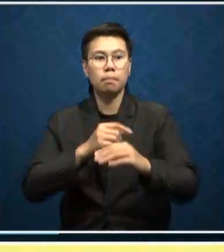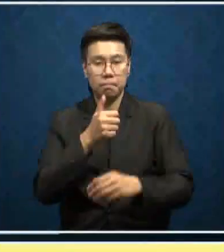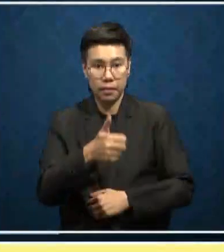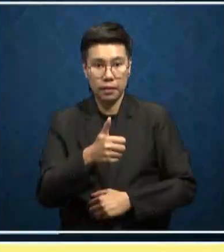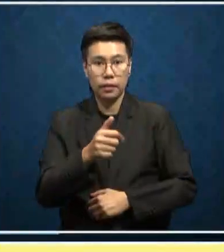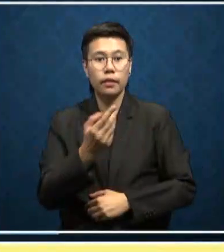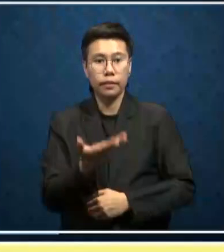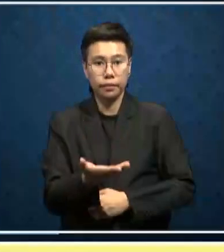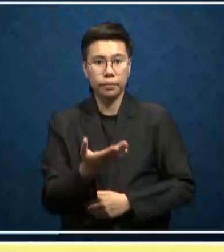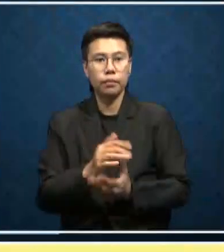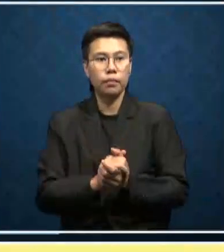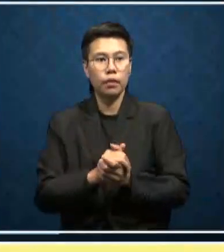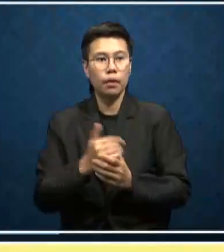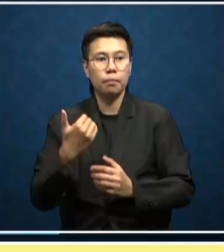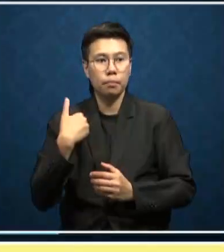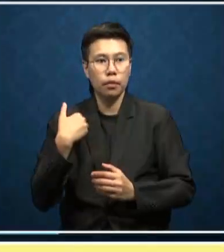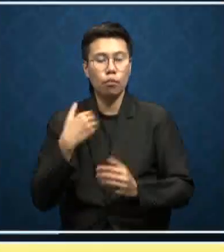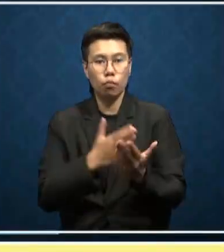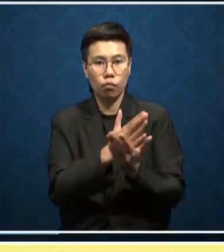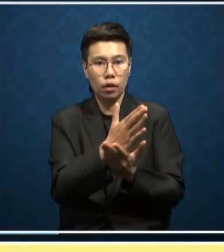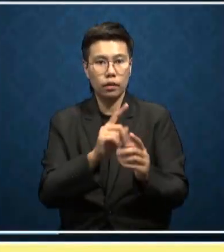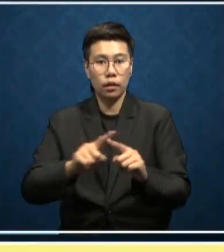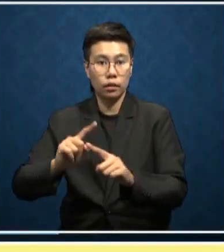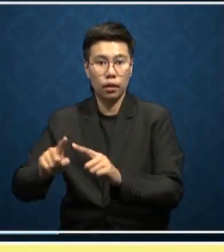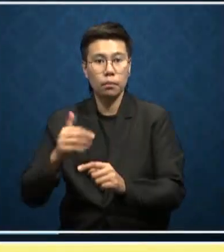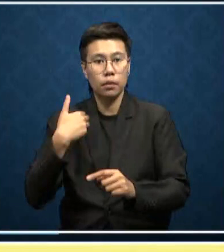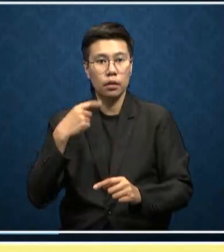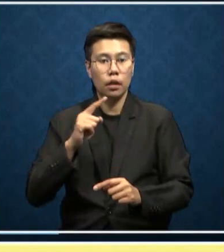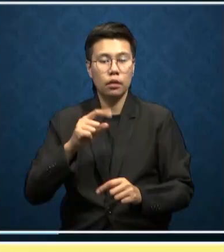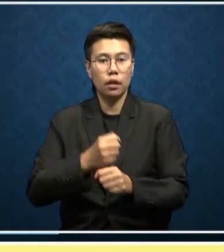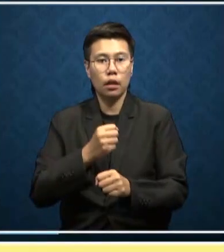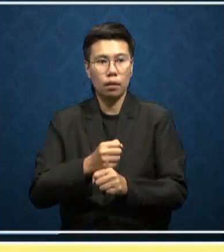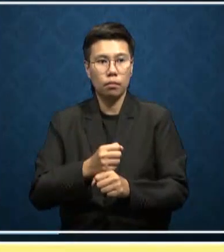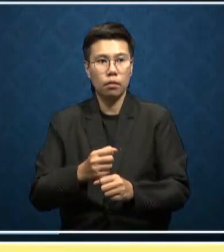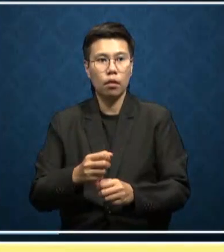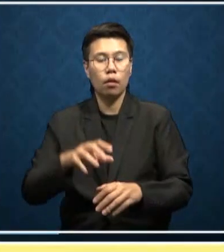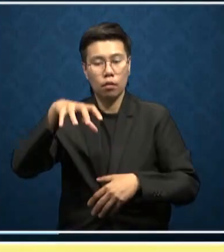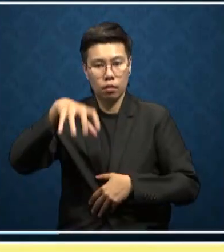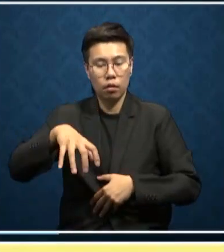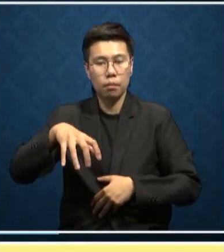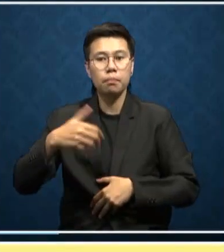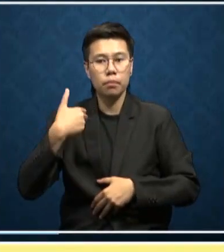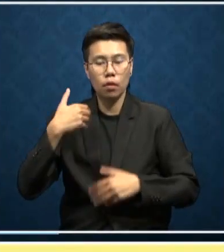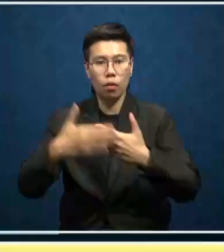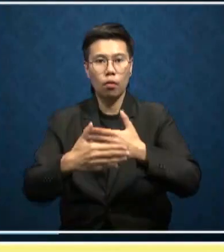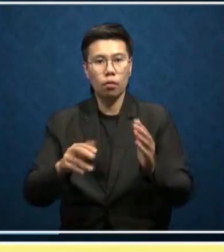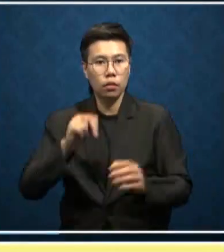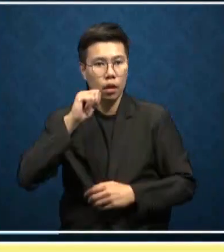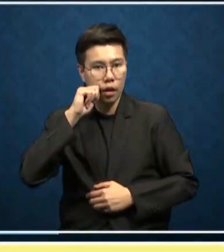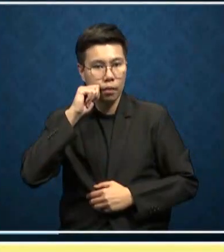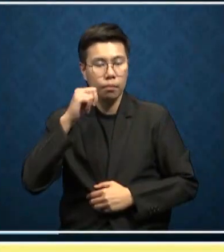เอ่อมีหลายส่วนด้วยกันเรื่องของการสิ่งสร้างสิ่งอำนวยความสะดวดสร้างห้องน้ำอาคาร